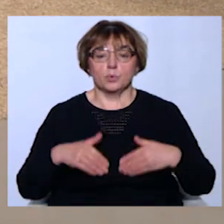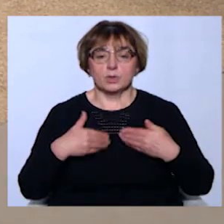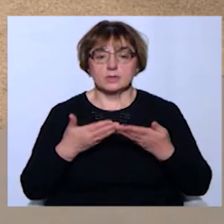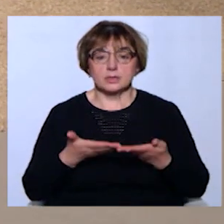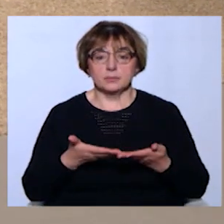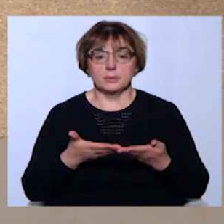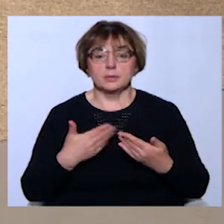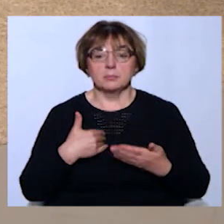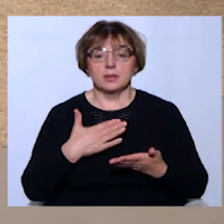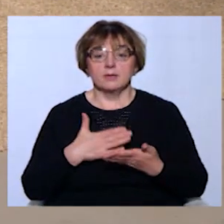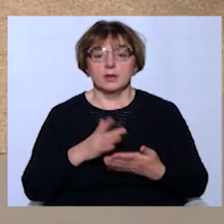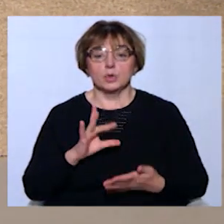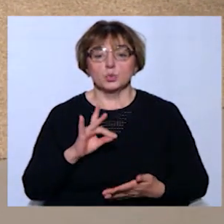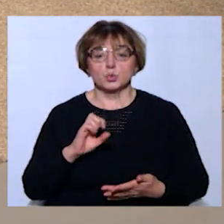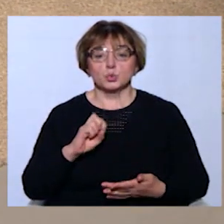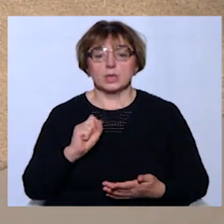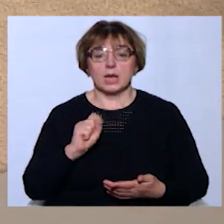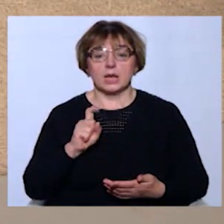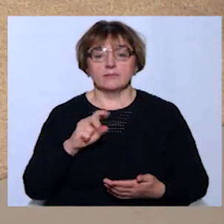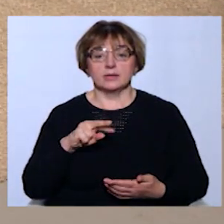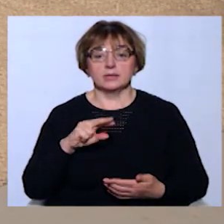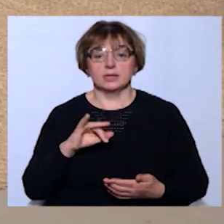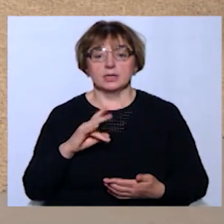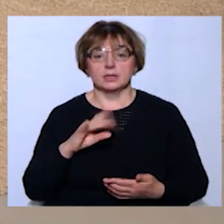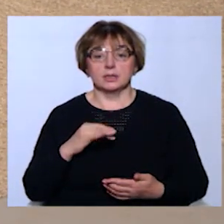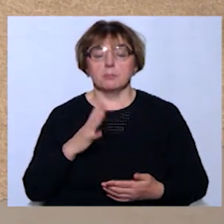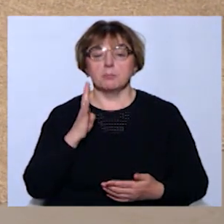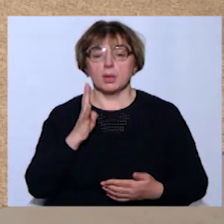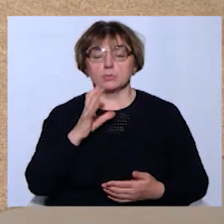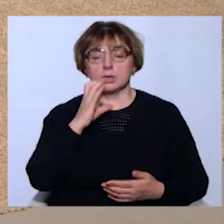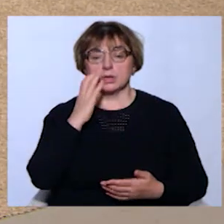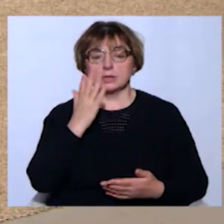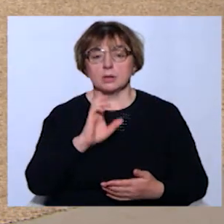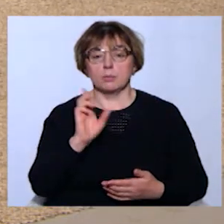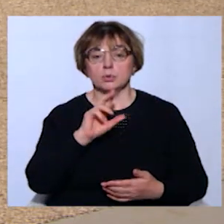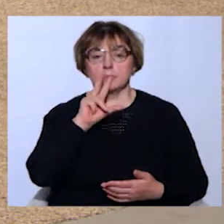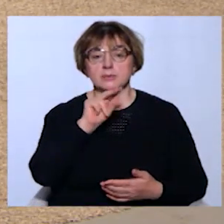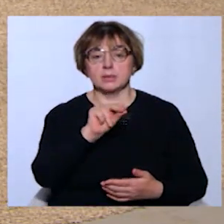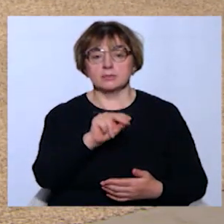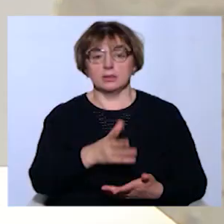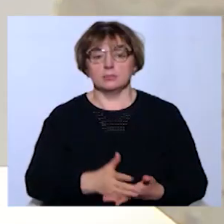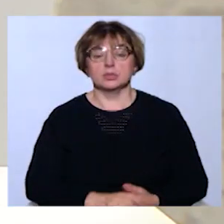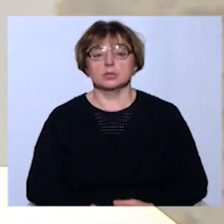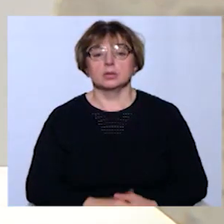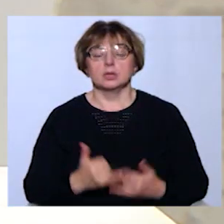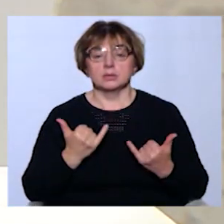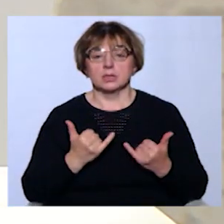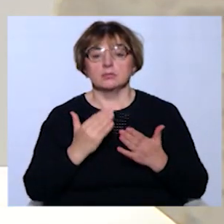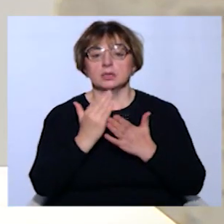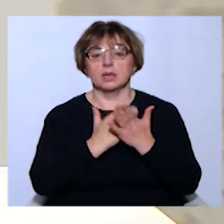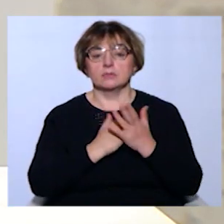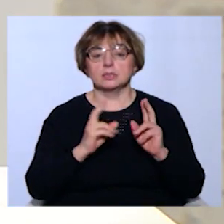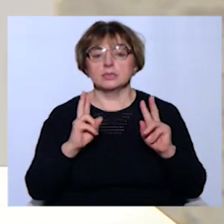მოგესალმებით, მე გახლავართ რუსუდან ახვლედიანი. ჩვენ ვიწყებთ გაკვეთილს მეხუთე კლასელებისათვის ბუნების მეტყველებაში. დღევანდელი